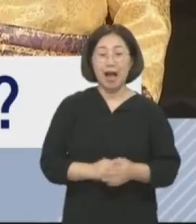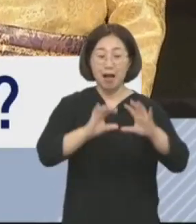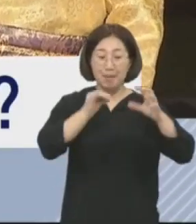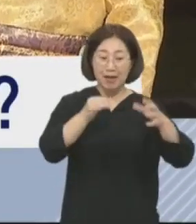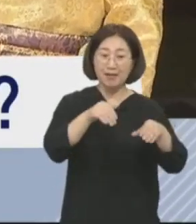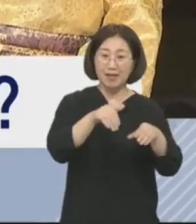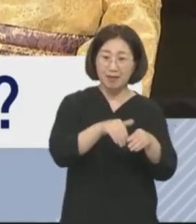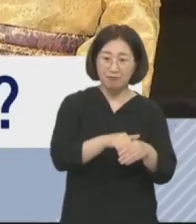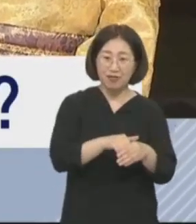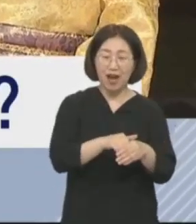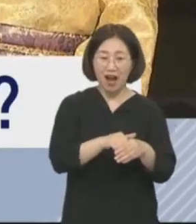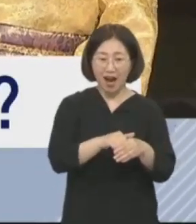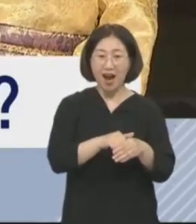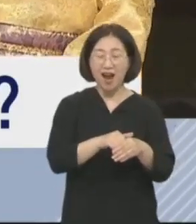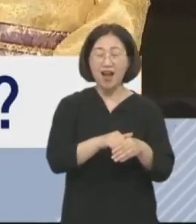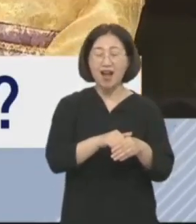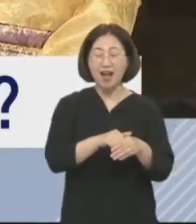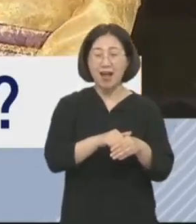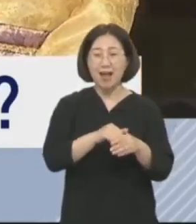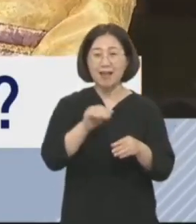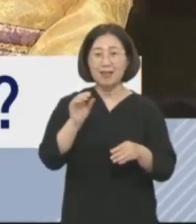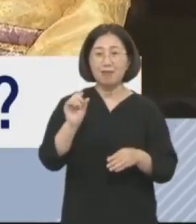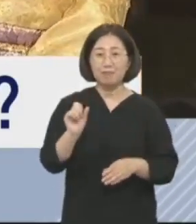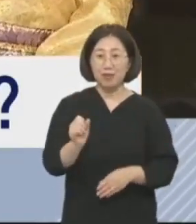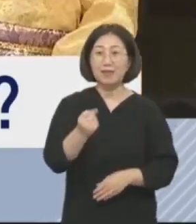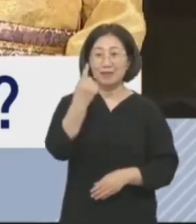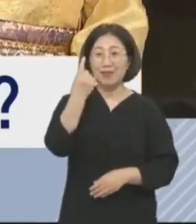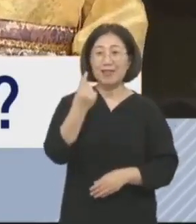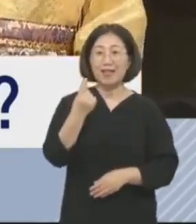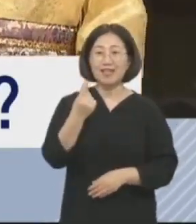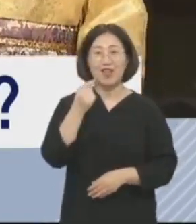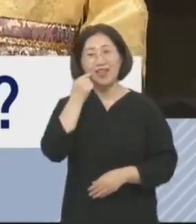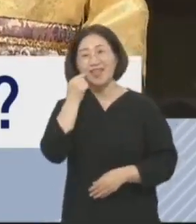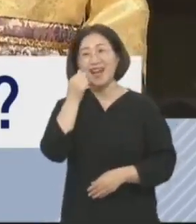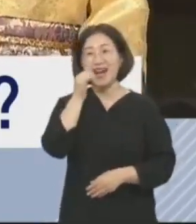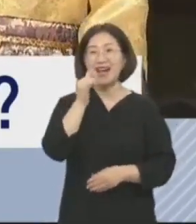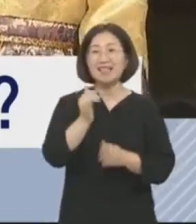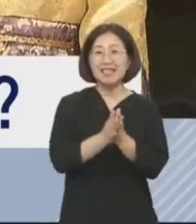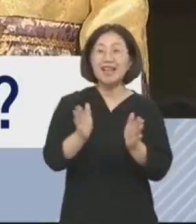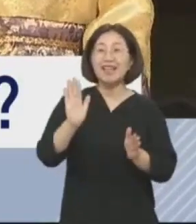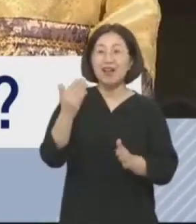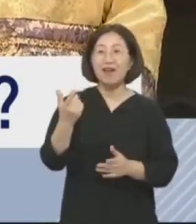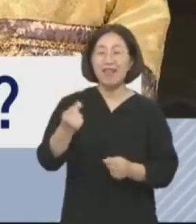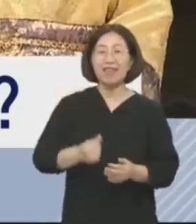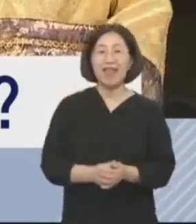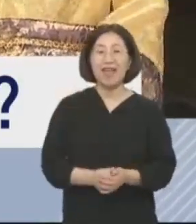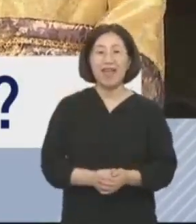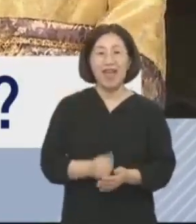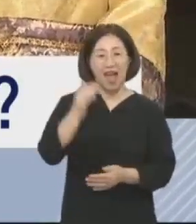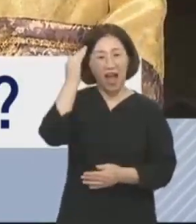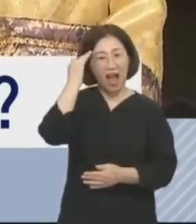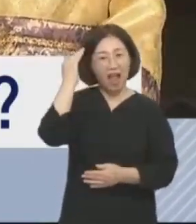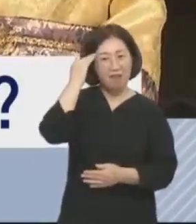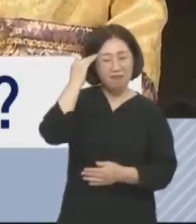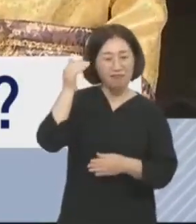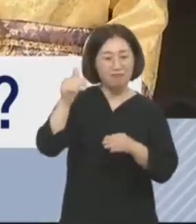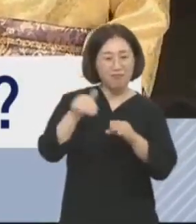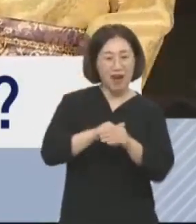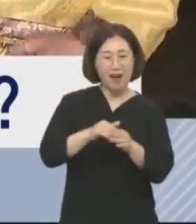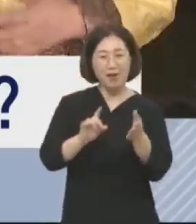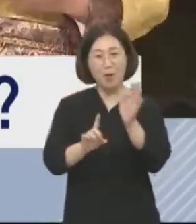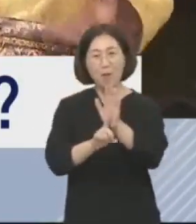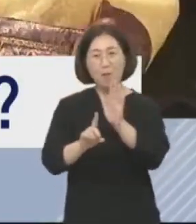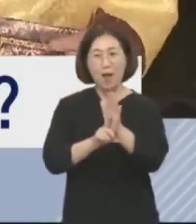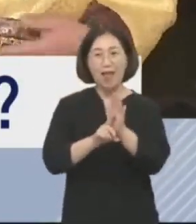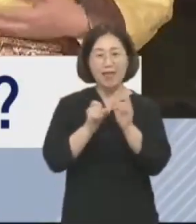백제 문화에서 비롯됐다고 저희들이 자부하고 있습니다. 그런 점에서 한류 문화의 원조인 백제 문화를